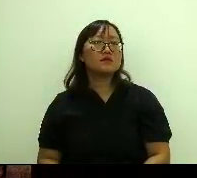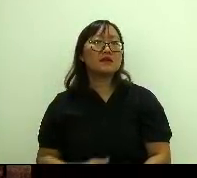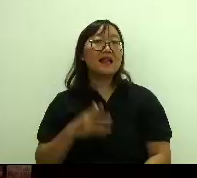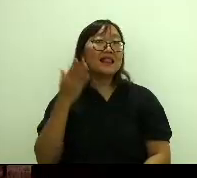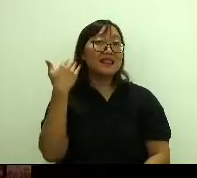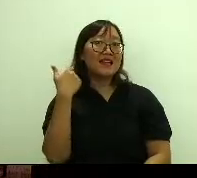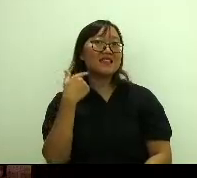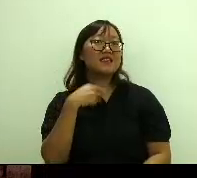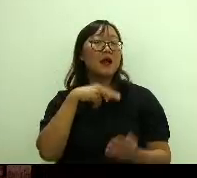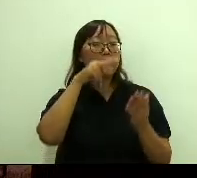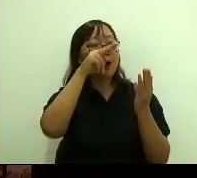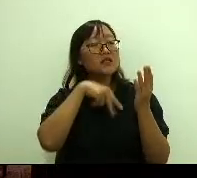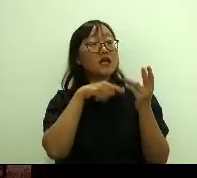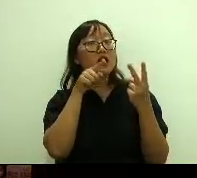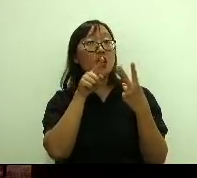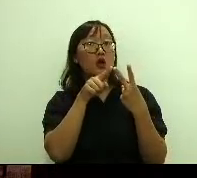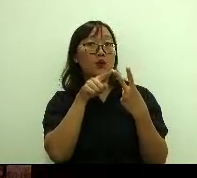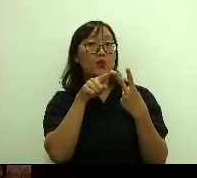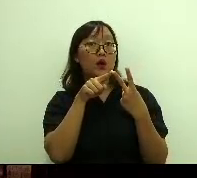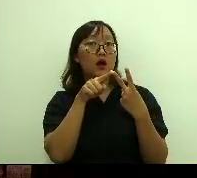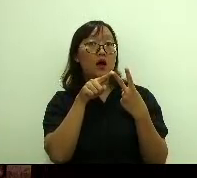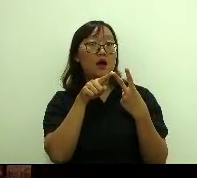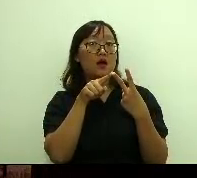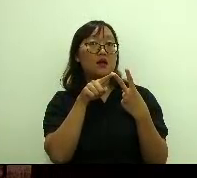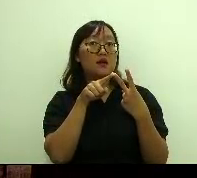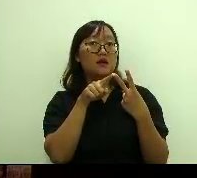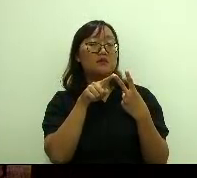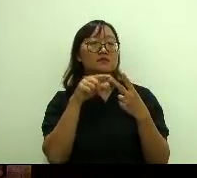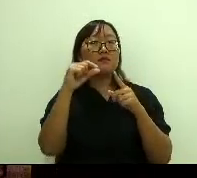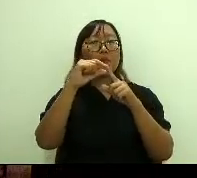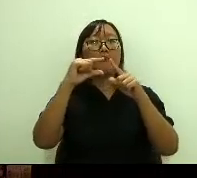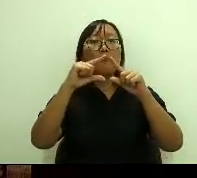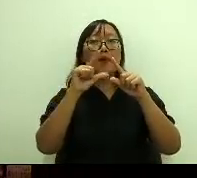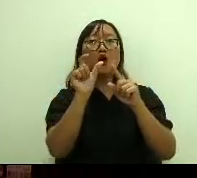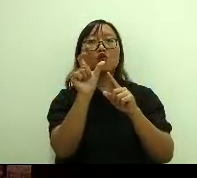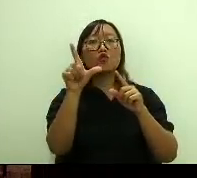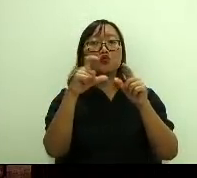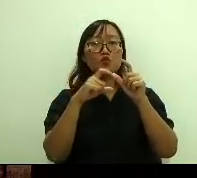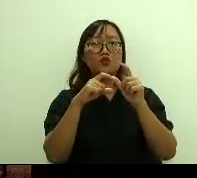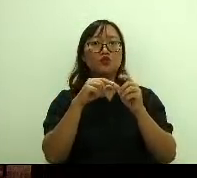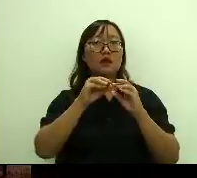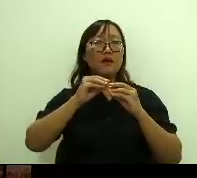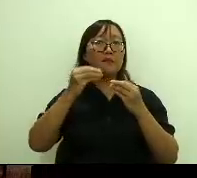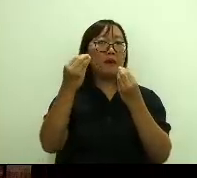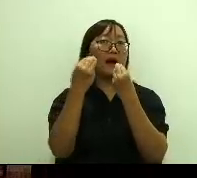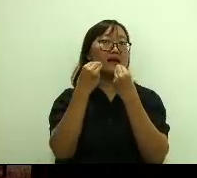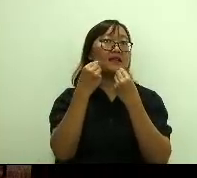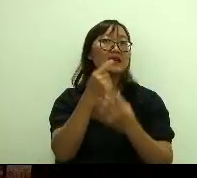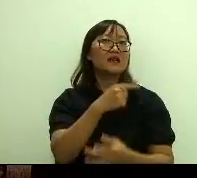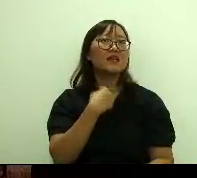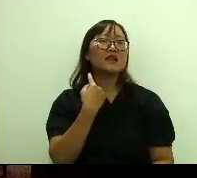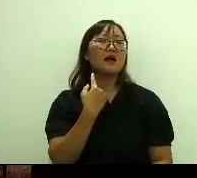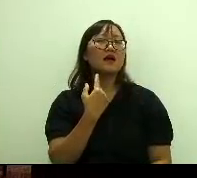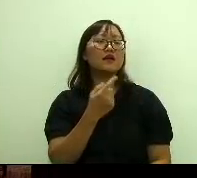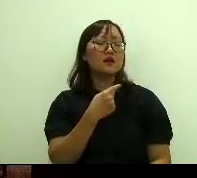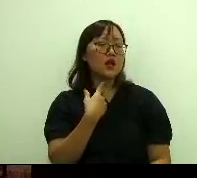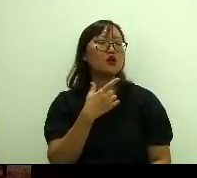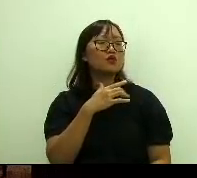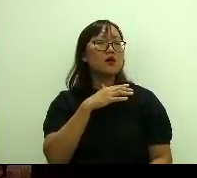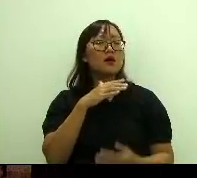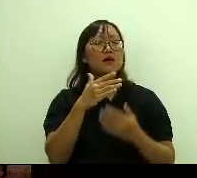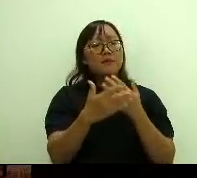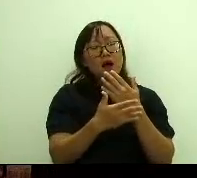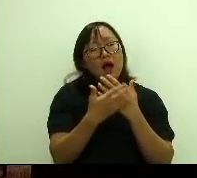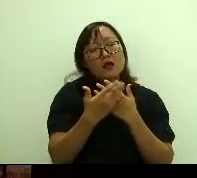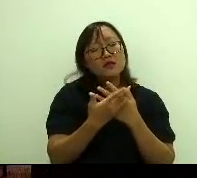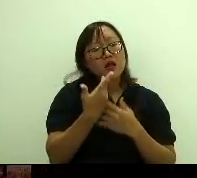kita ingin segala sesuatunya berhasil, kita harus mengasihi Allah dalam segala hal. Cinta